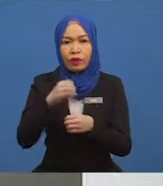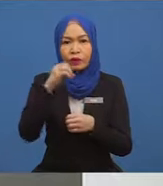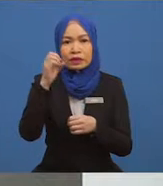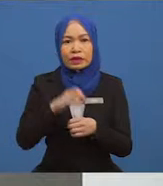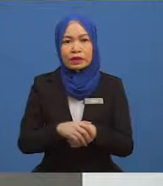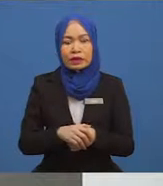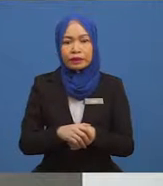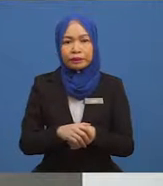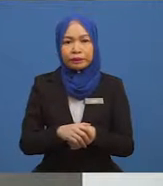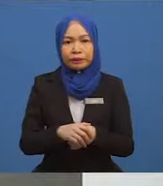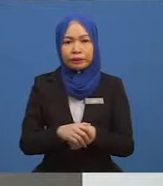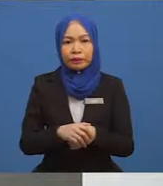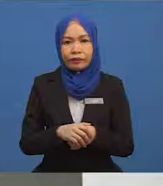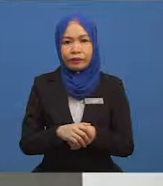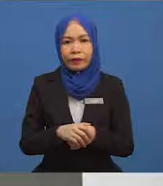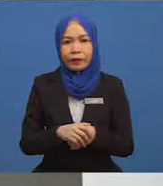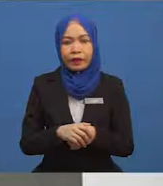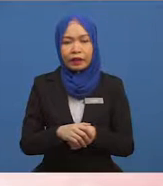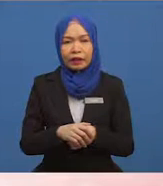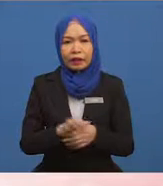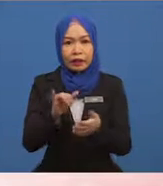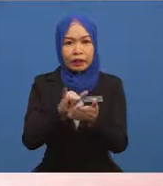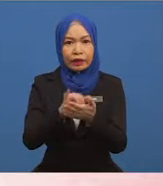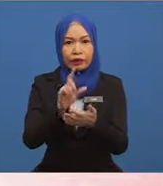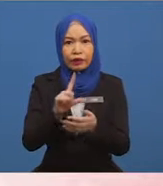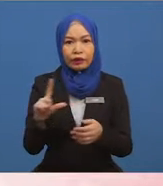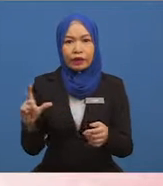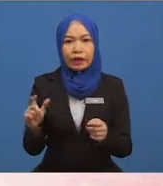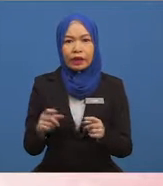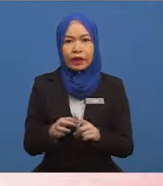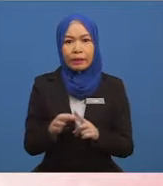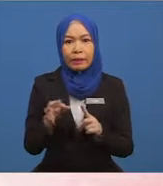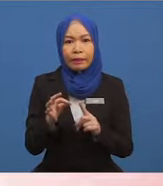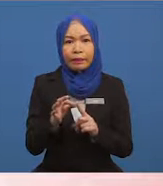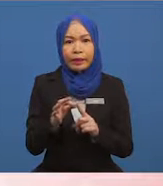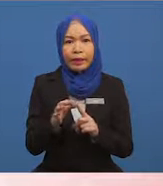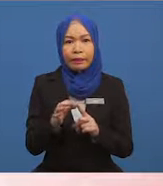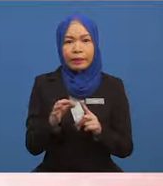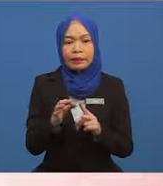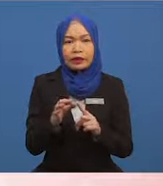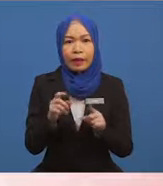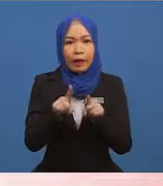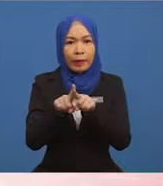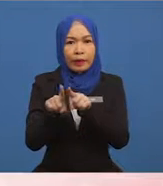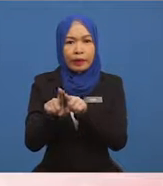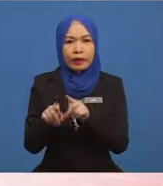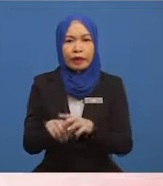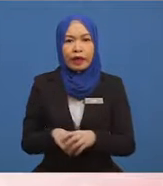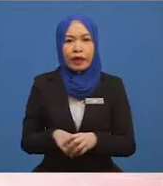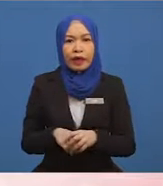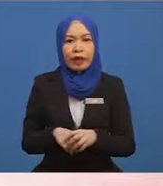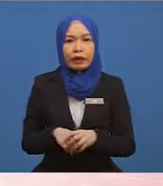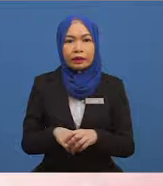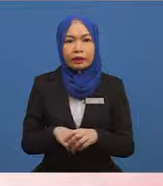adalah persamaan perkataan untuk fermentasi asid laktik pada sel otot manusia.